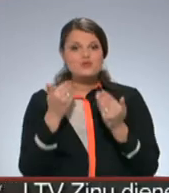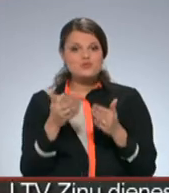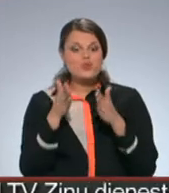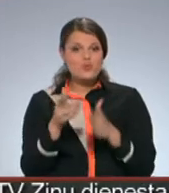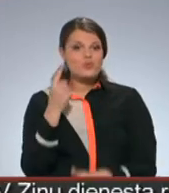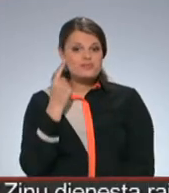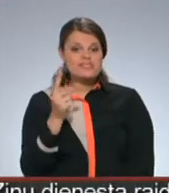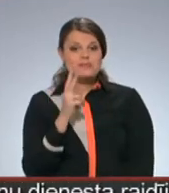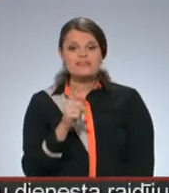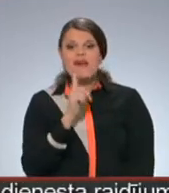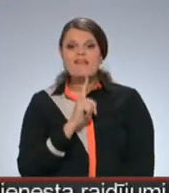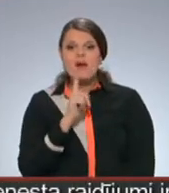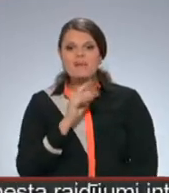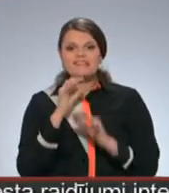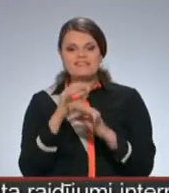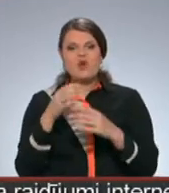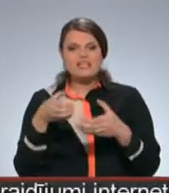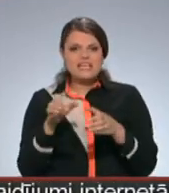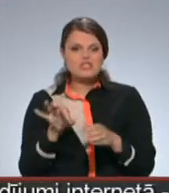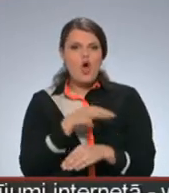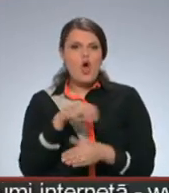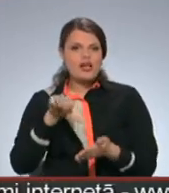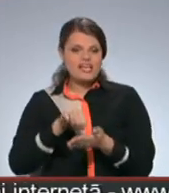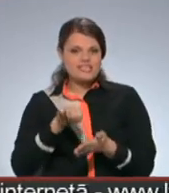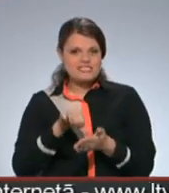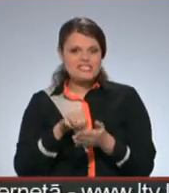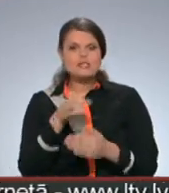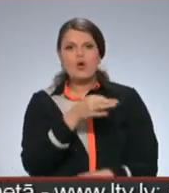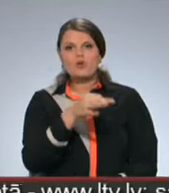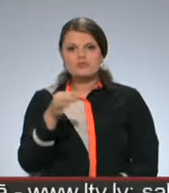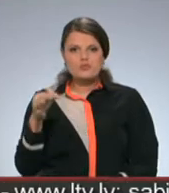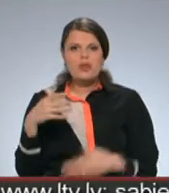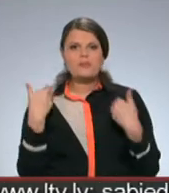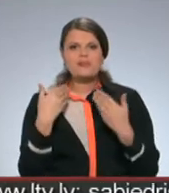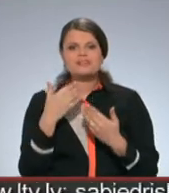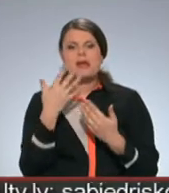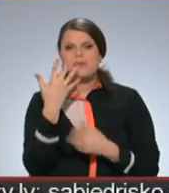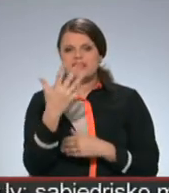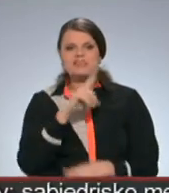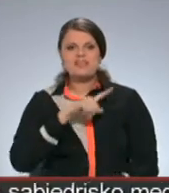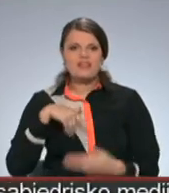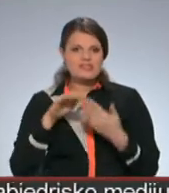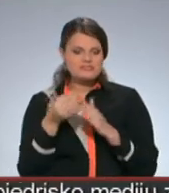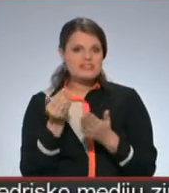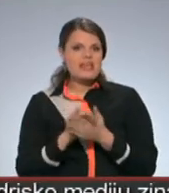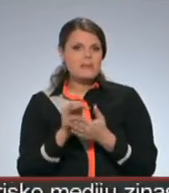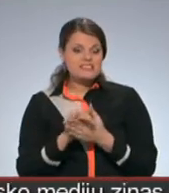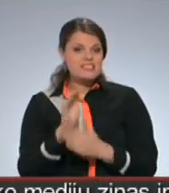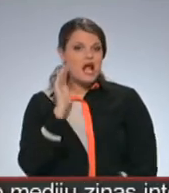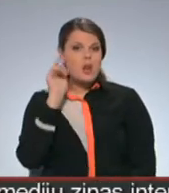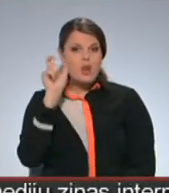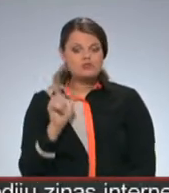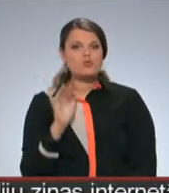Šodien kļuvis zināms, ka Liepājas simfoniskais orķestris koncertturnejā piecās Latvijas pilsētās iepazīstinās klausītājus ar